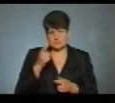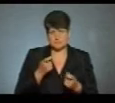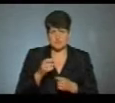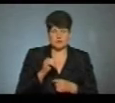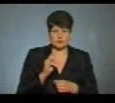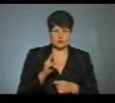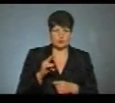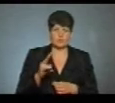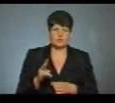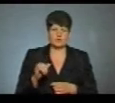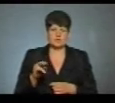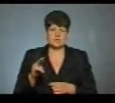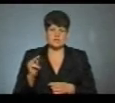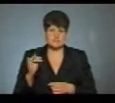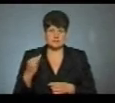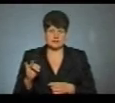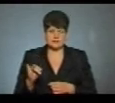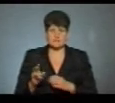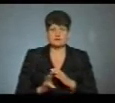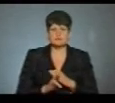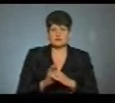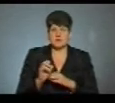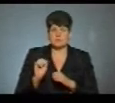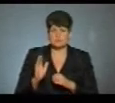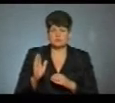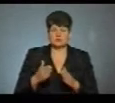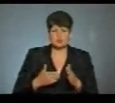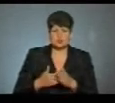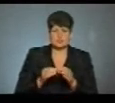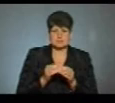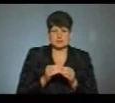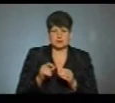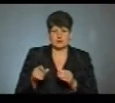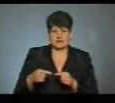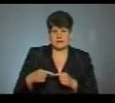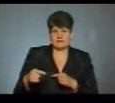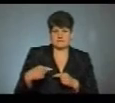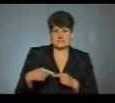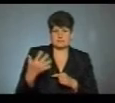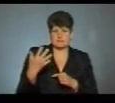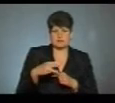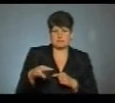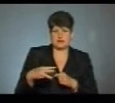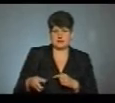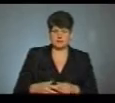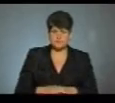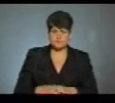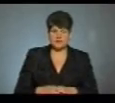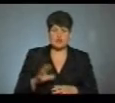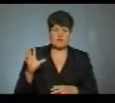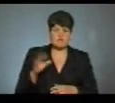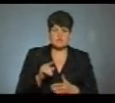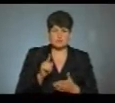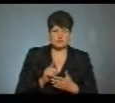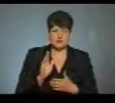Ігор Кульчицький. За його словами, в храмах може перебувати до 10 осіб на відстані 5 метрів один від одного. Всі